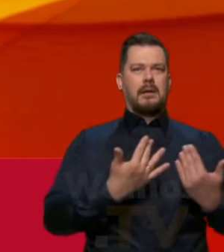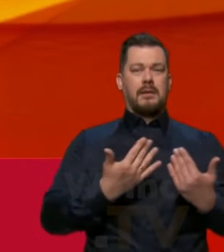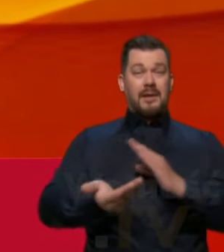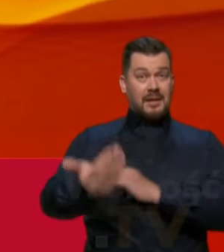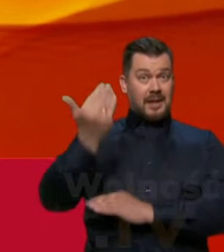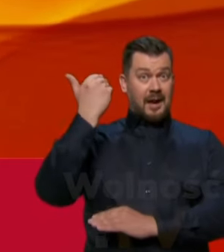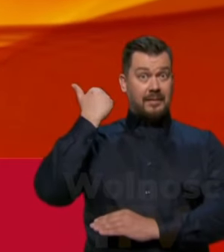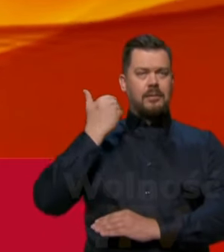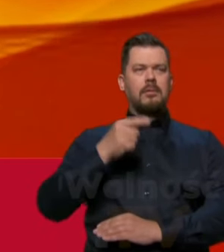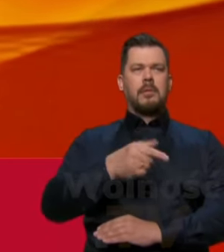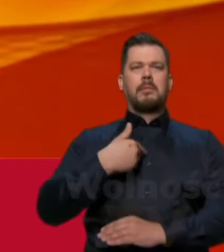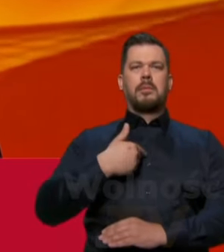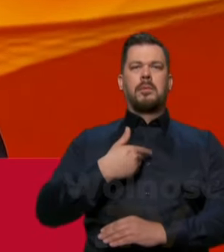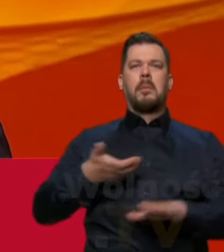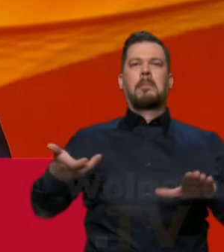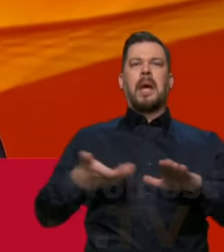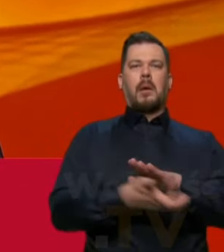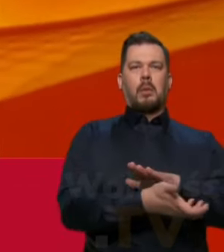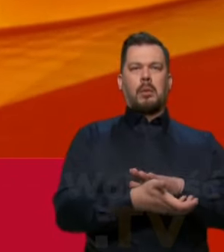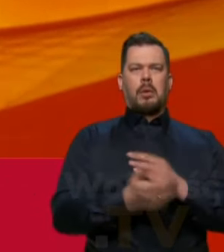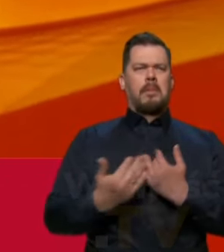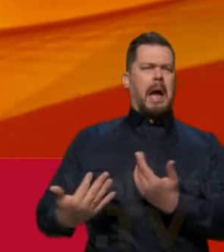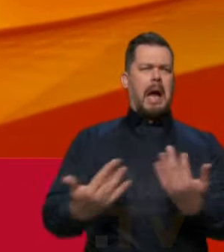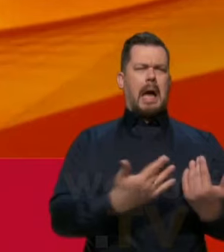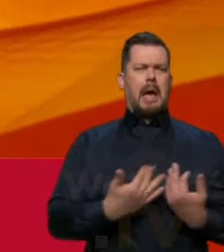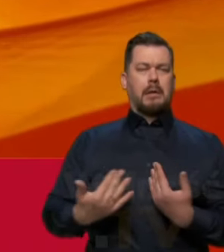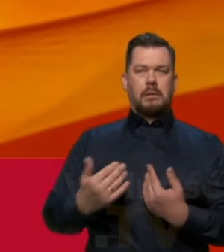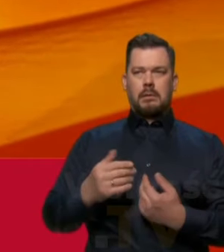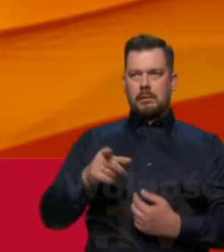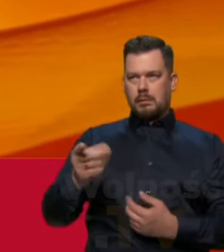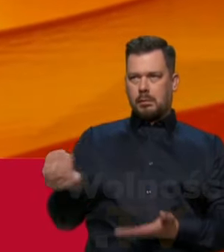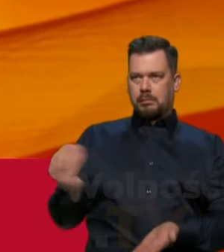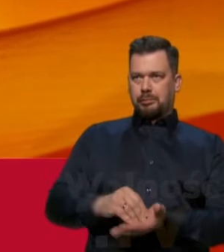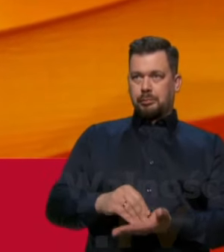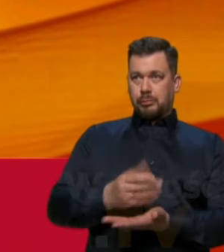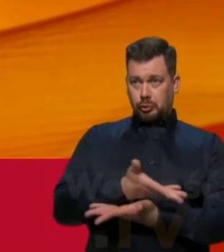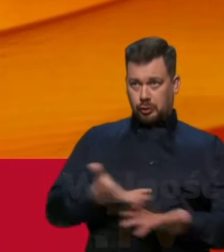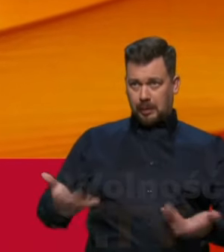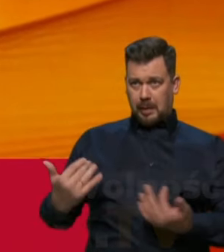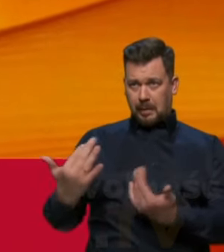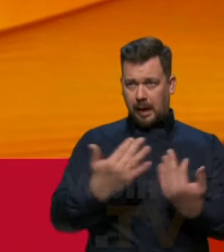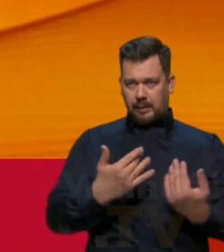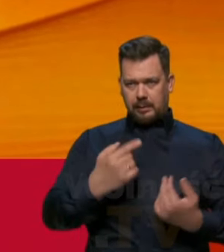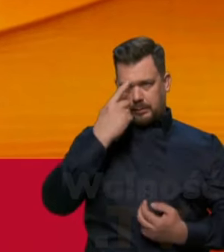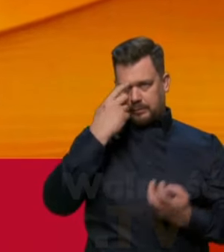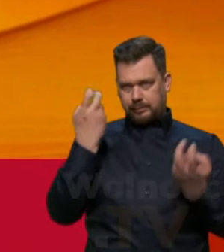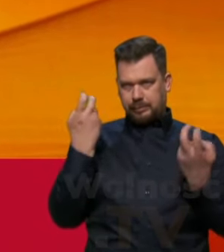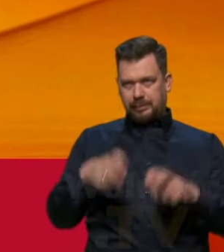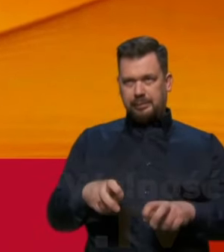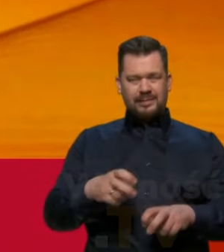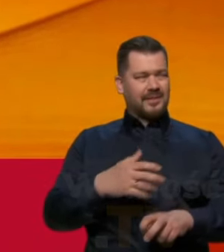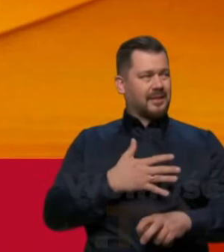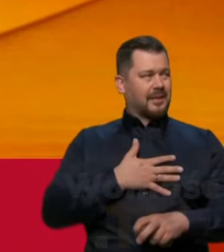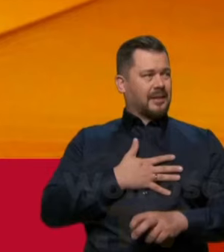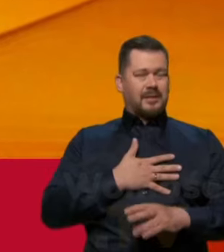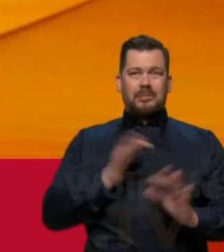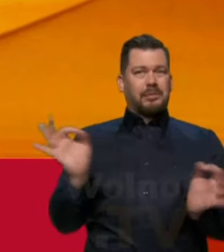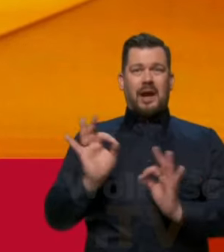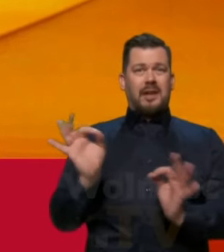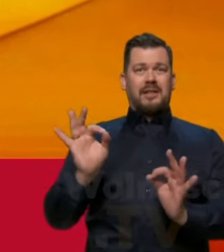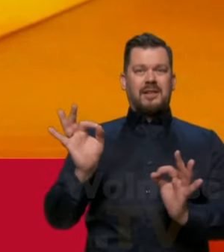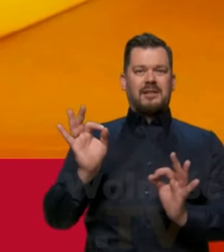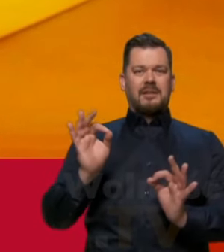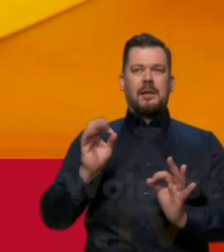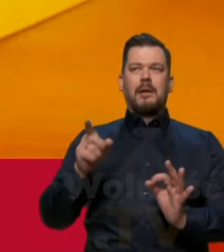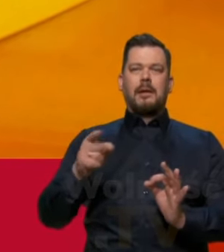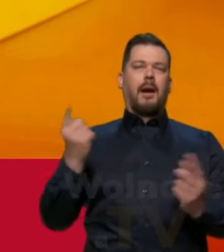straszyli, że piekło płonie, a teraz ci ludzie straszą nas płonącą ziemią. Proszę państwa, to jest coś przerażającego. Co się robi